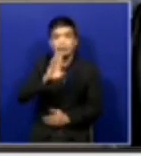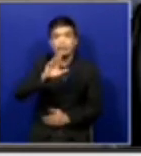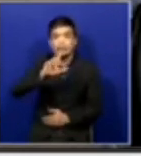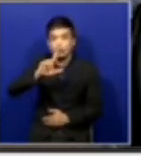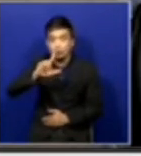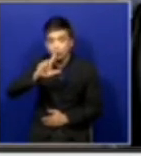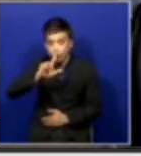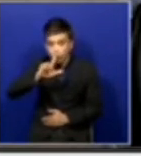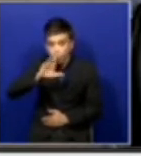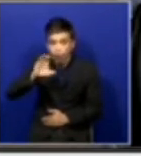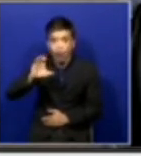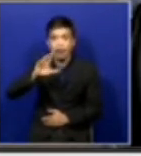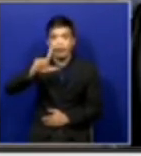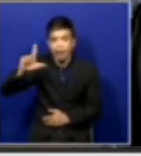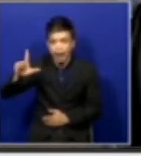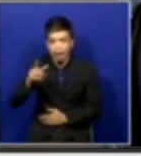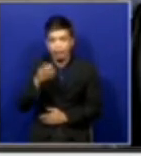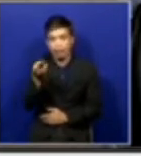แล้วท่านมาขออีกวันเนี้ย